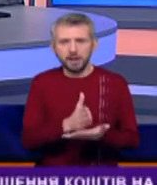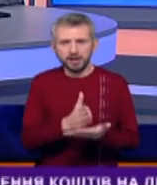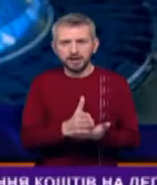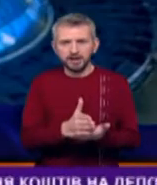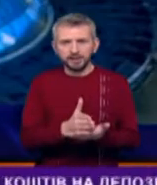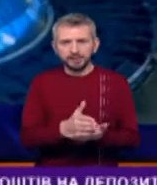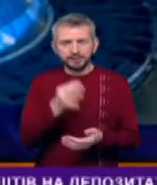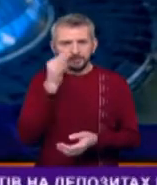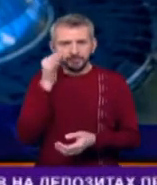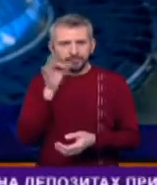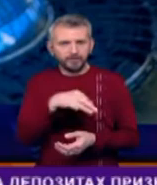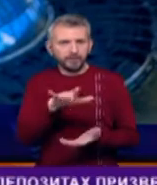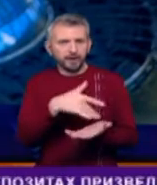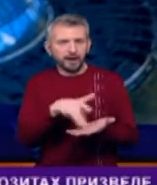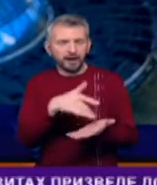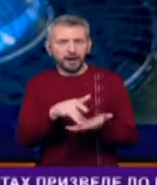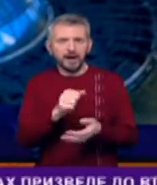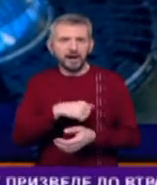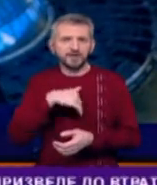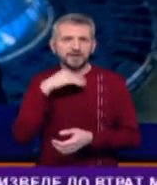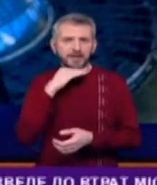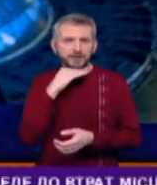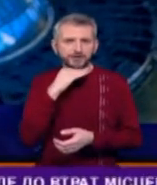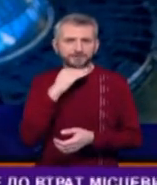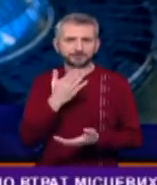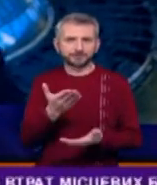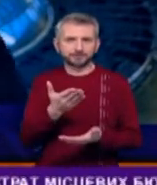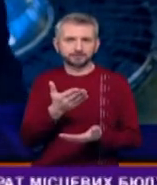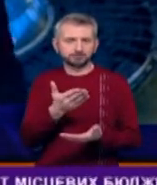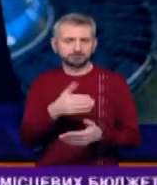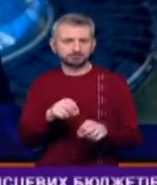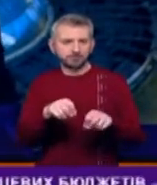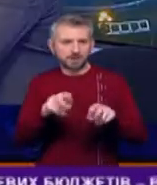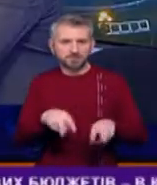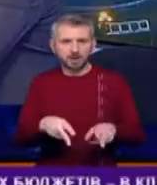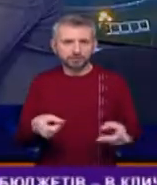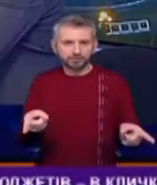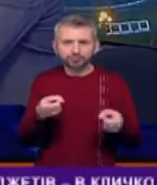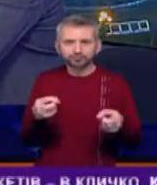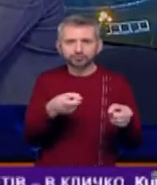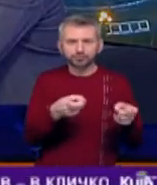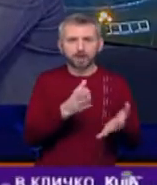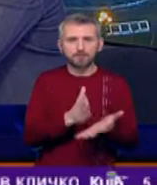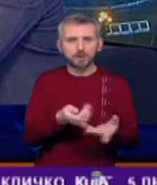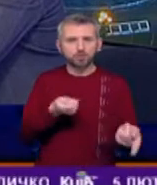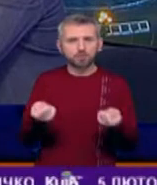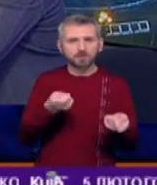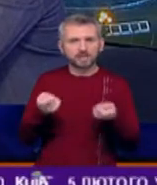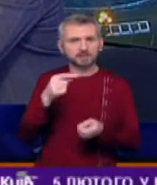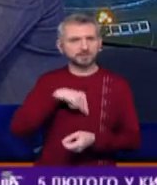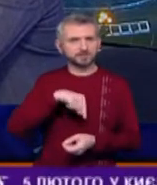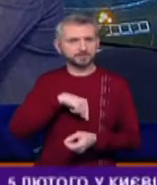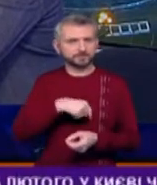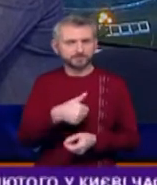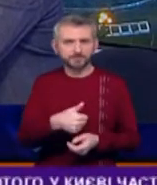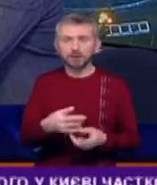безпосередній досвід там в бухгалтерії, а достатньо обкластися експертами, а мати управлінський хист.